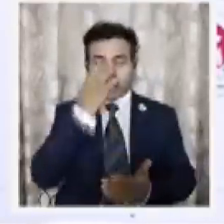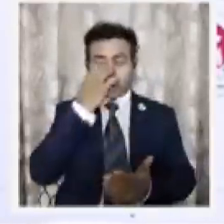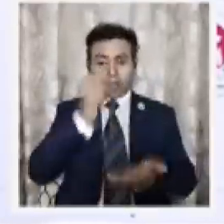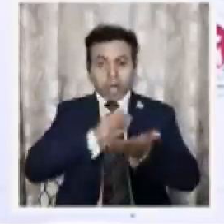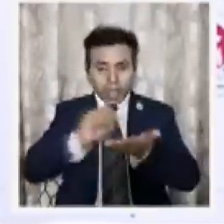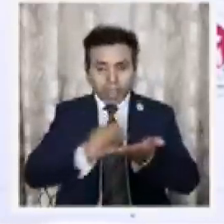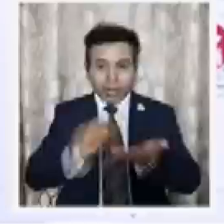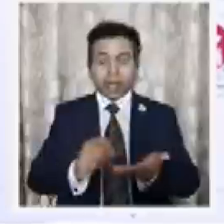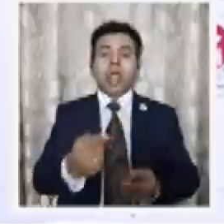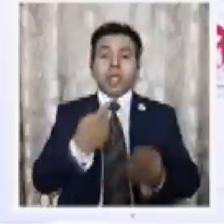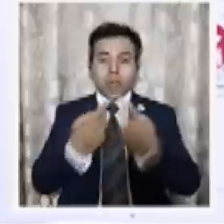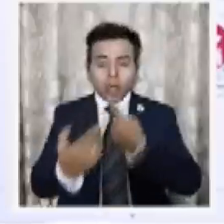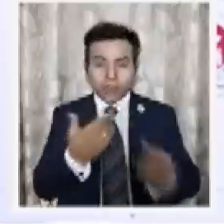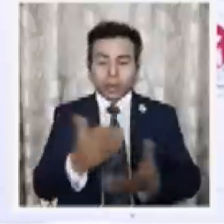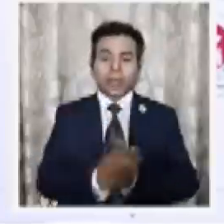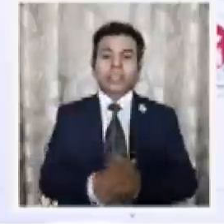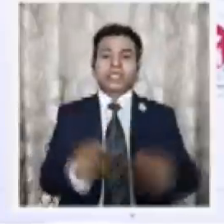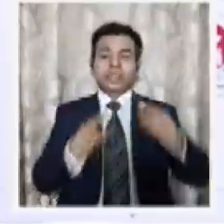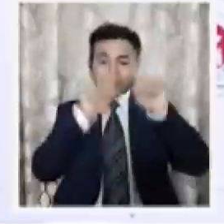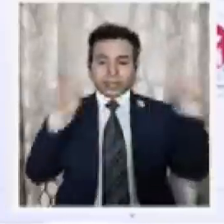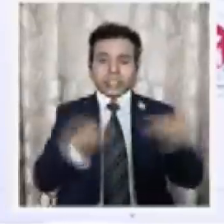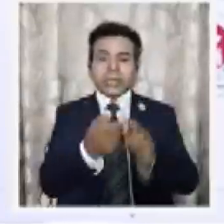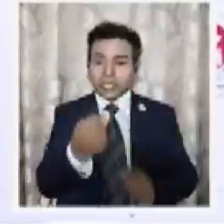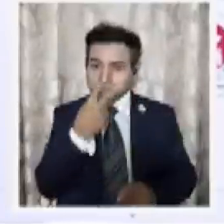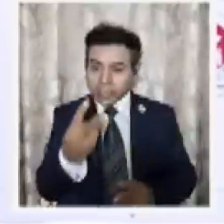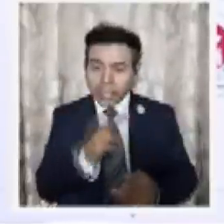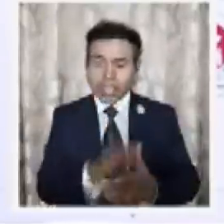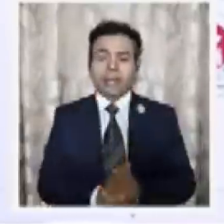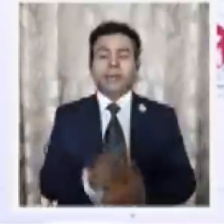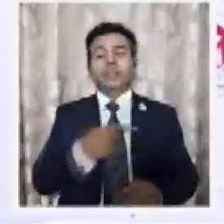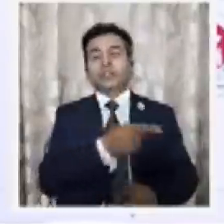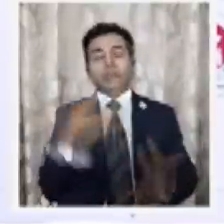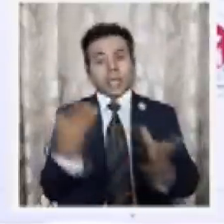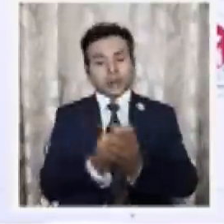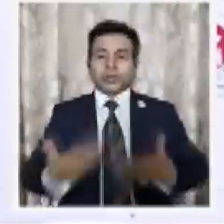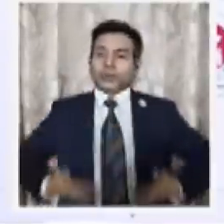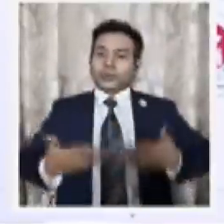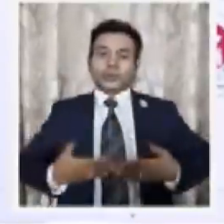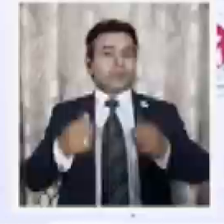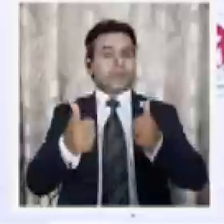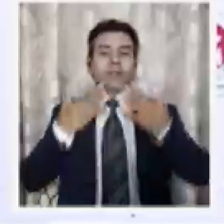ভালো সিনেমা দেখা এবং পরিবারের সকলের সহ গুণগত মানে সময় কাটাই